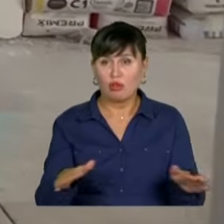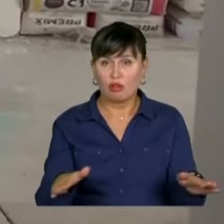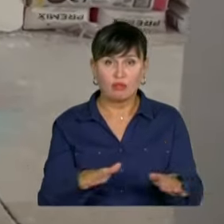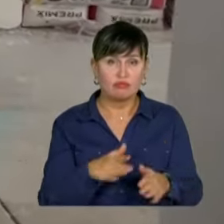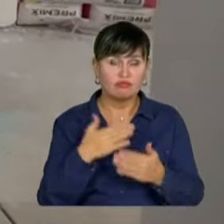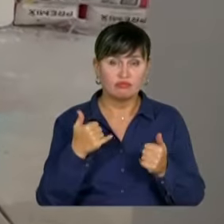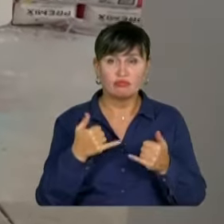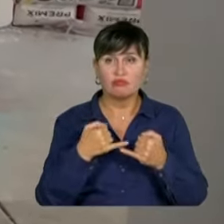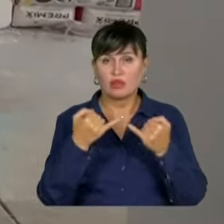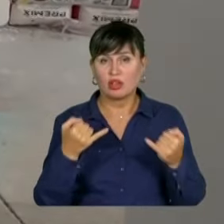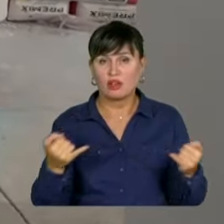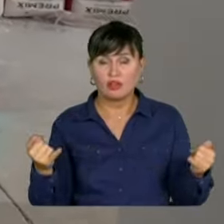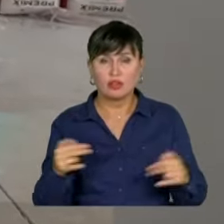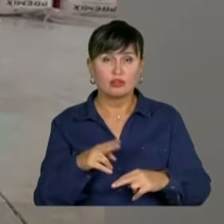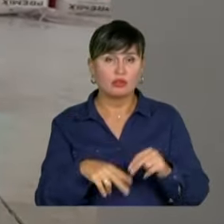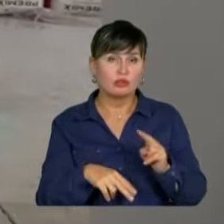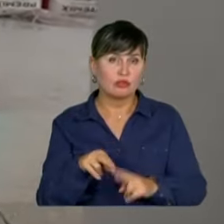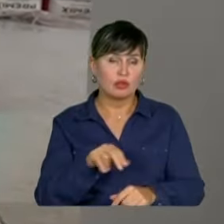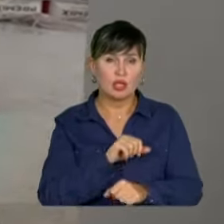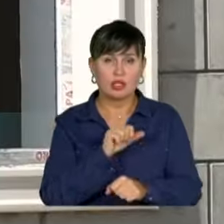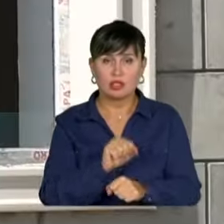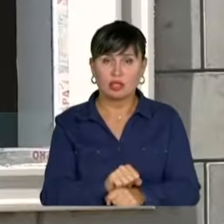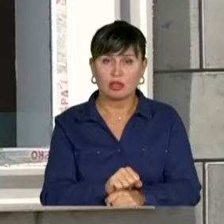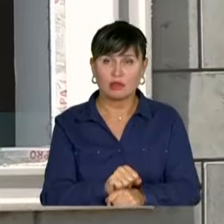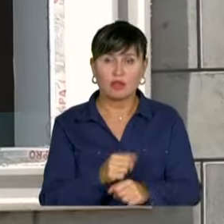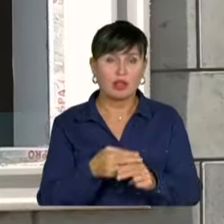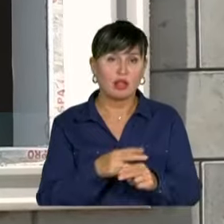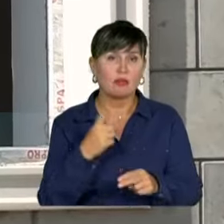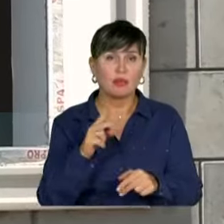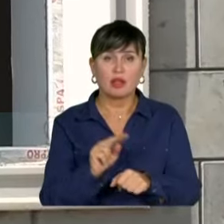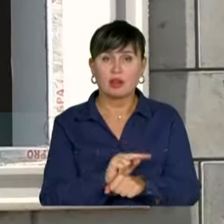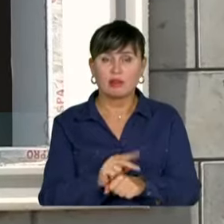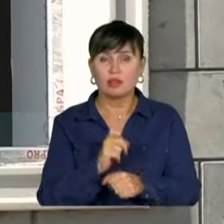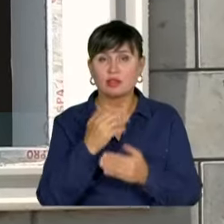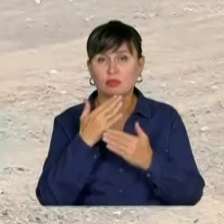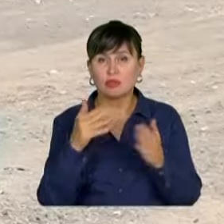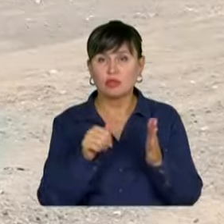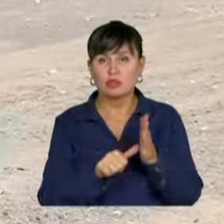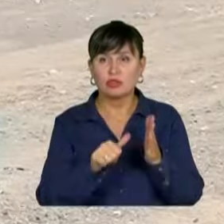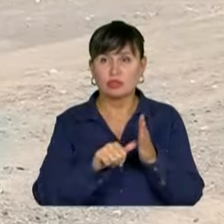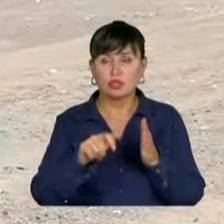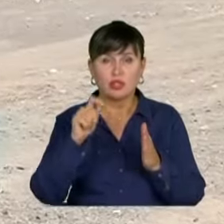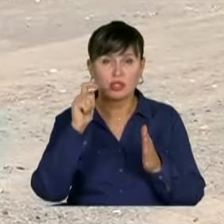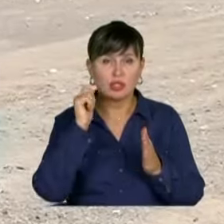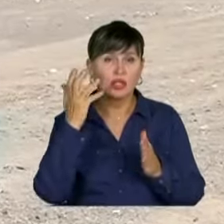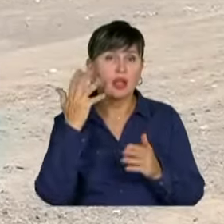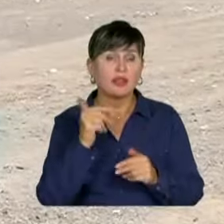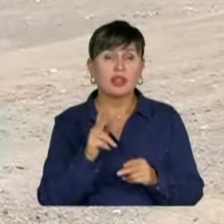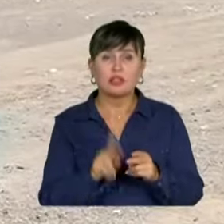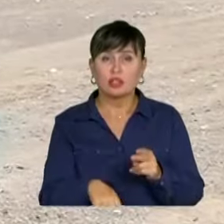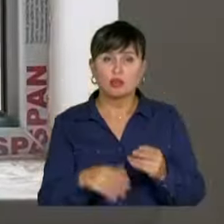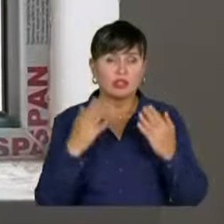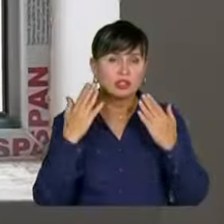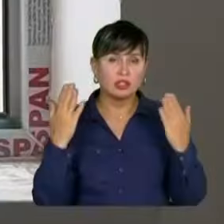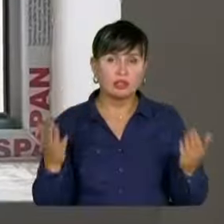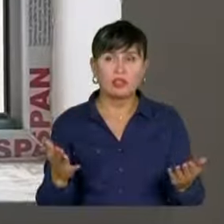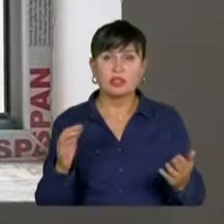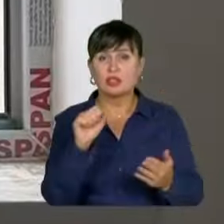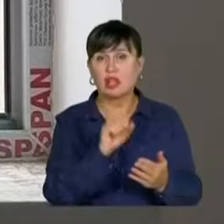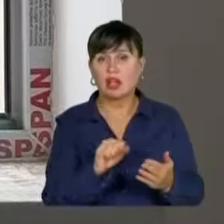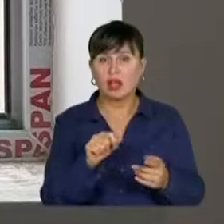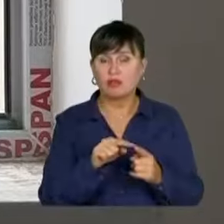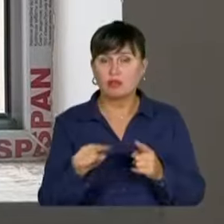торчат провода, а стройка и вовсе приостановлена. Это первый ремонт за последние 60 лет. Правда, когда его закончат, неизвестно. С августа